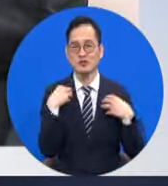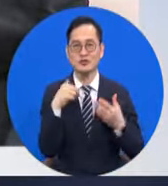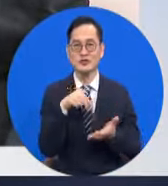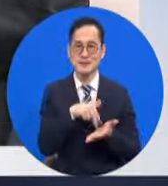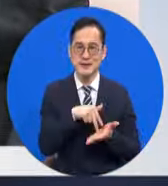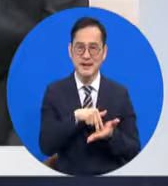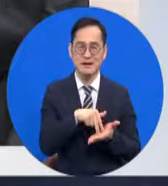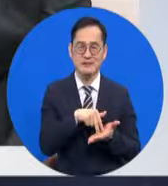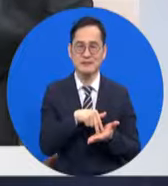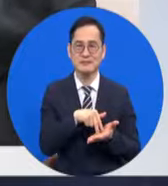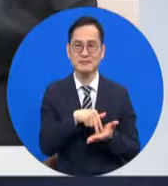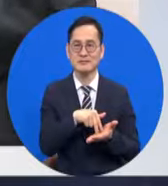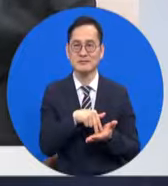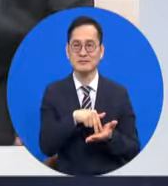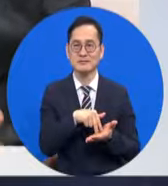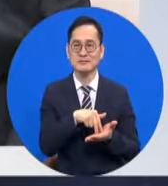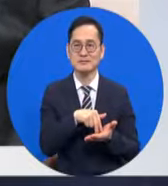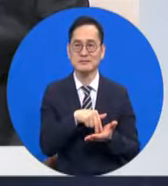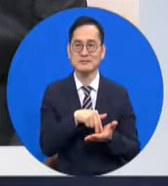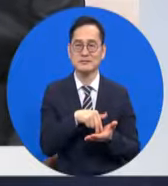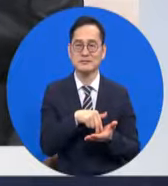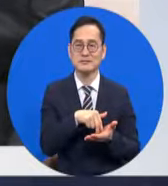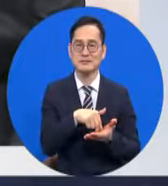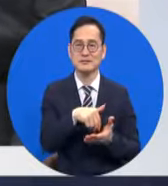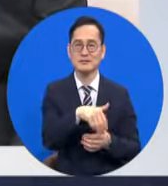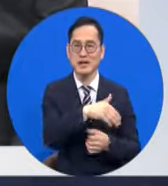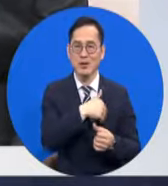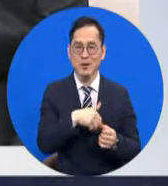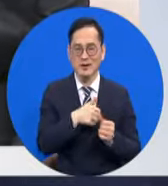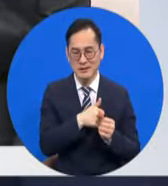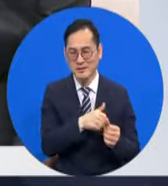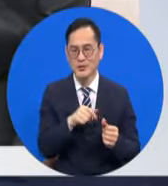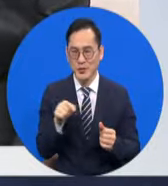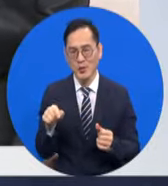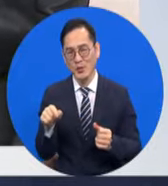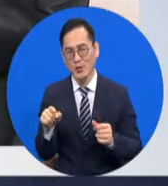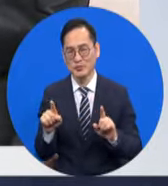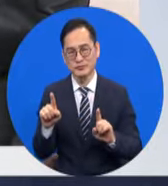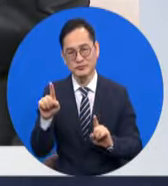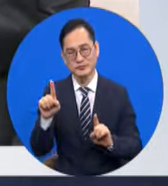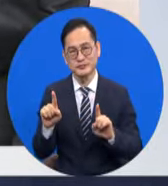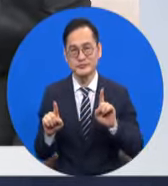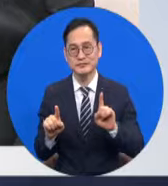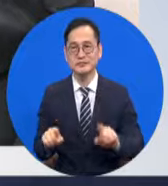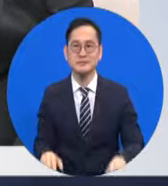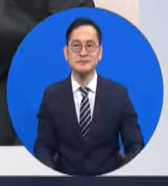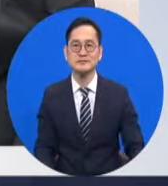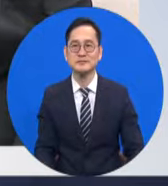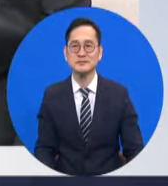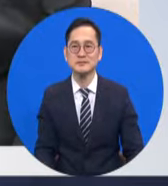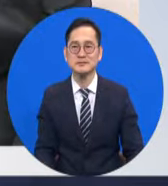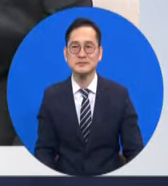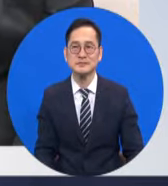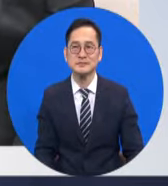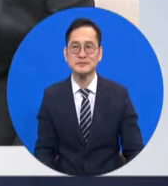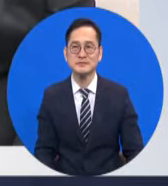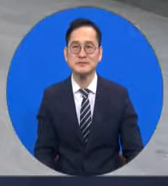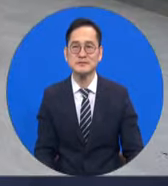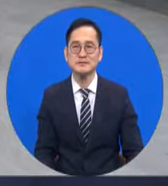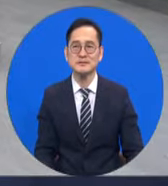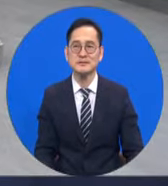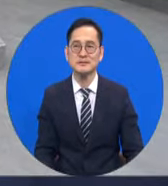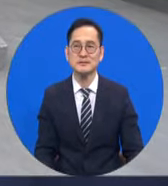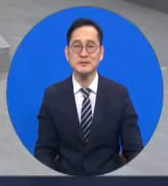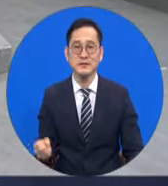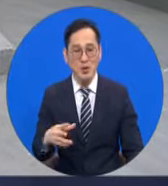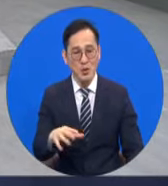뭐 초박빙 지역이 네. 늘어나고 있는 거 아닌가. 대표적으로 뭐 정진석 의원과 박수현 전 의원 같은 경우는 같은